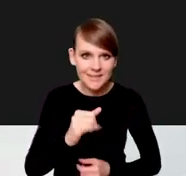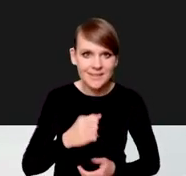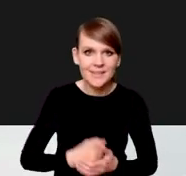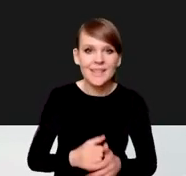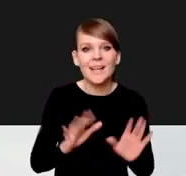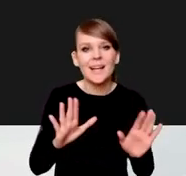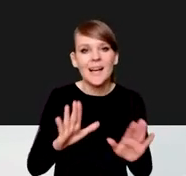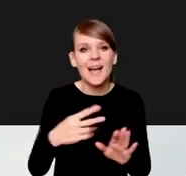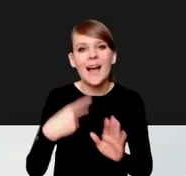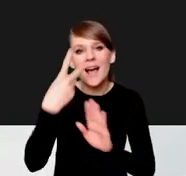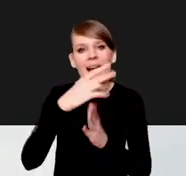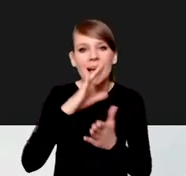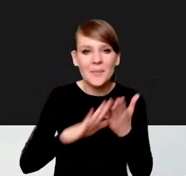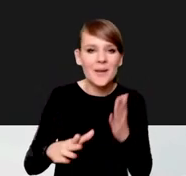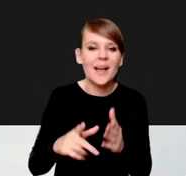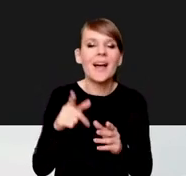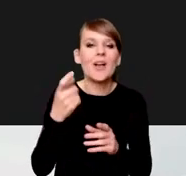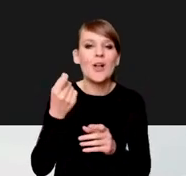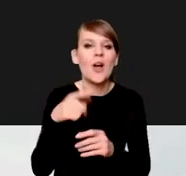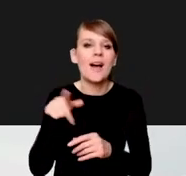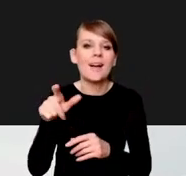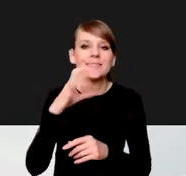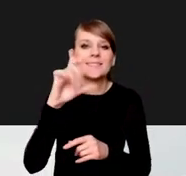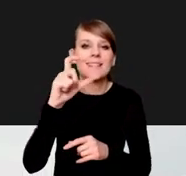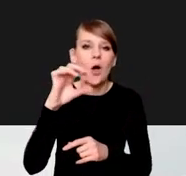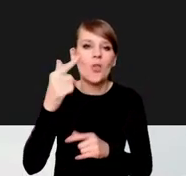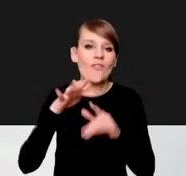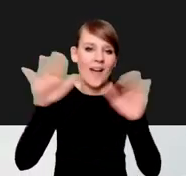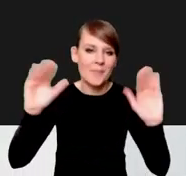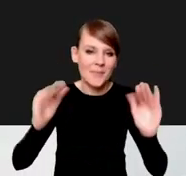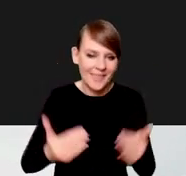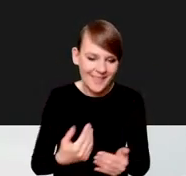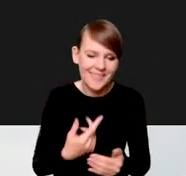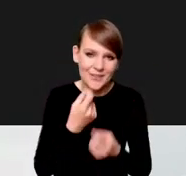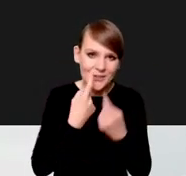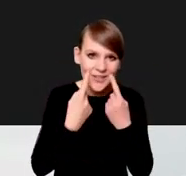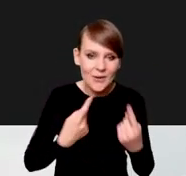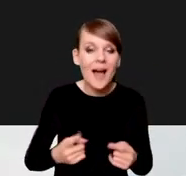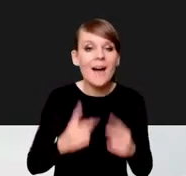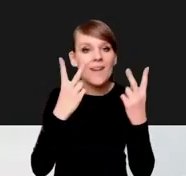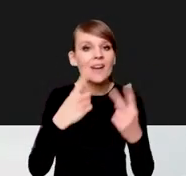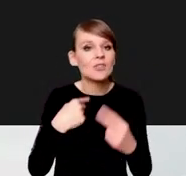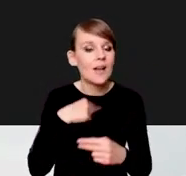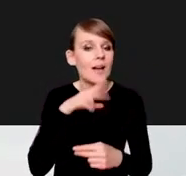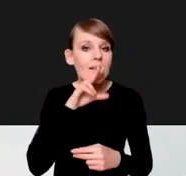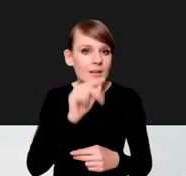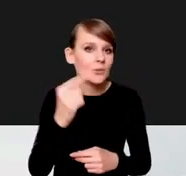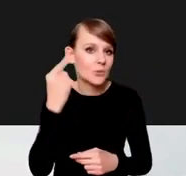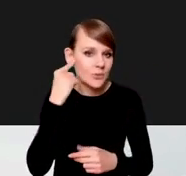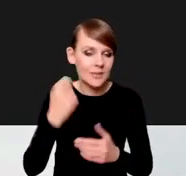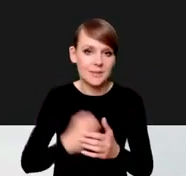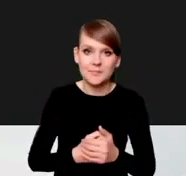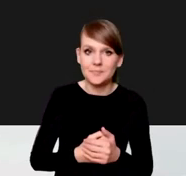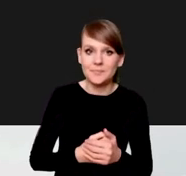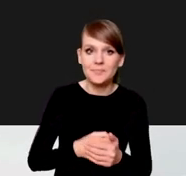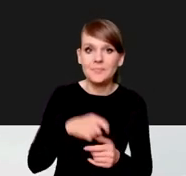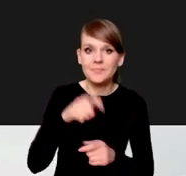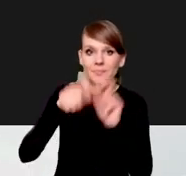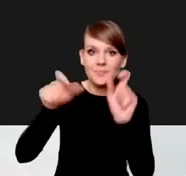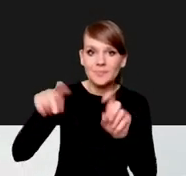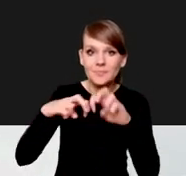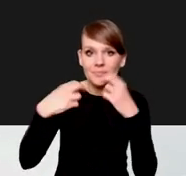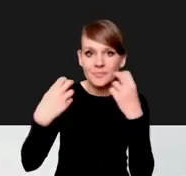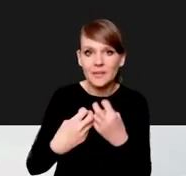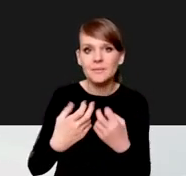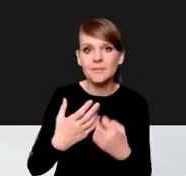włączając kamery, żartobliwie. Ale najważniejsze, że jestem słyszalny. Ja chciałbym do panelistów zadać pytanie